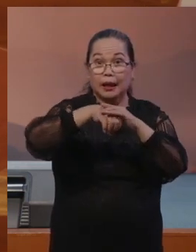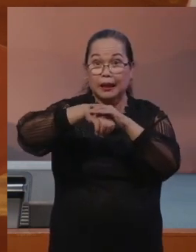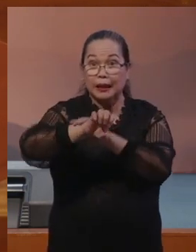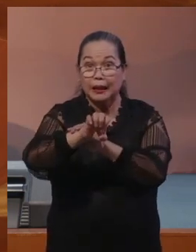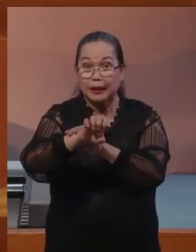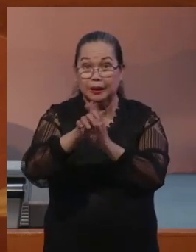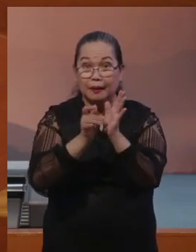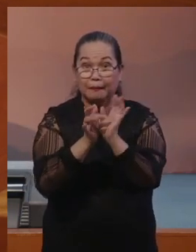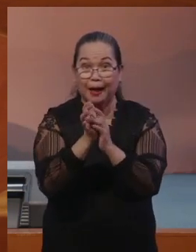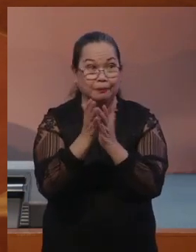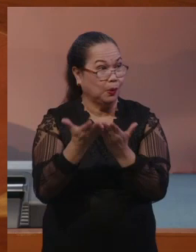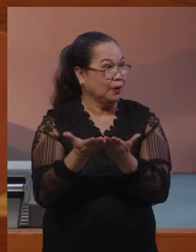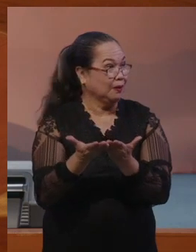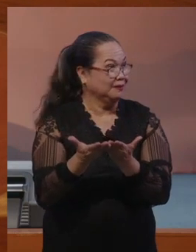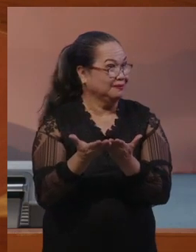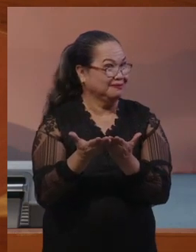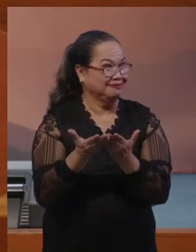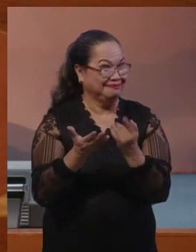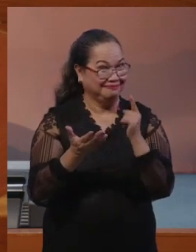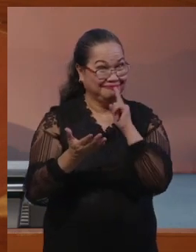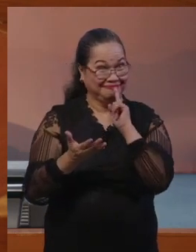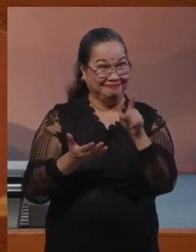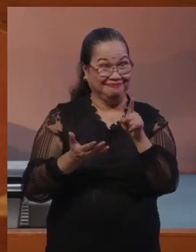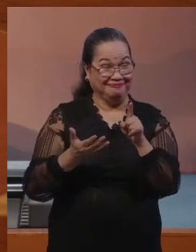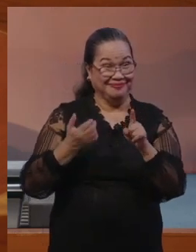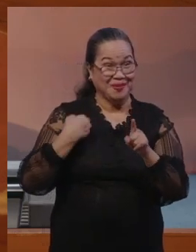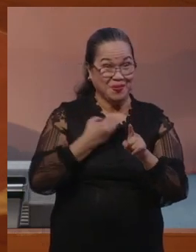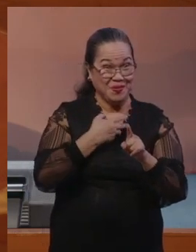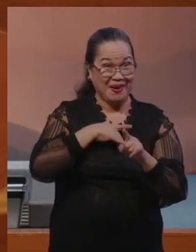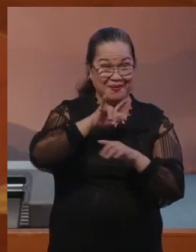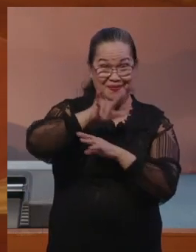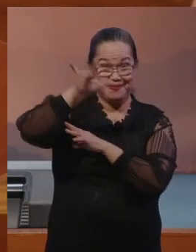ng Biblia. So meron tayong mga kapatid,